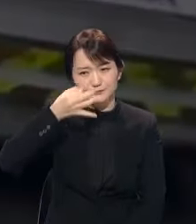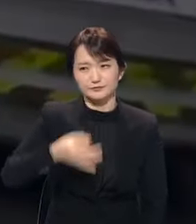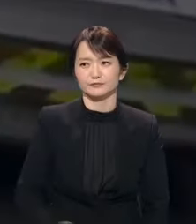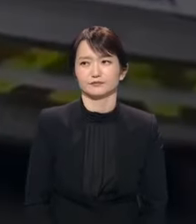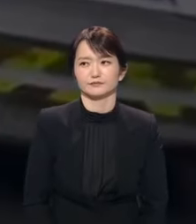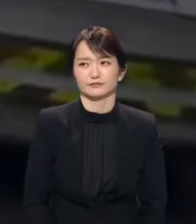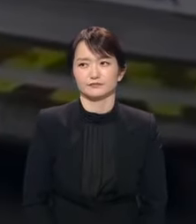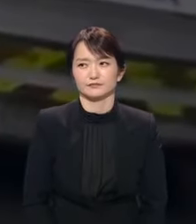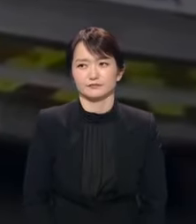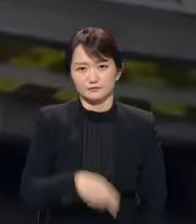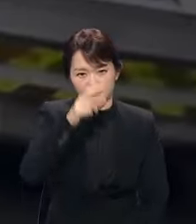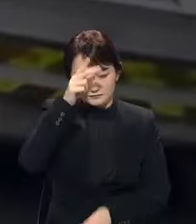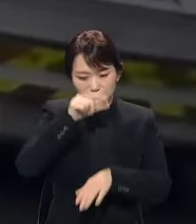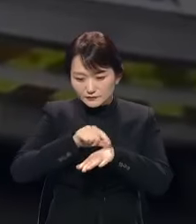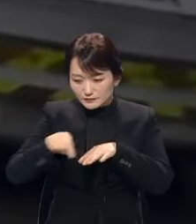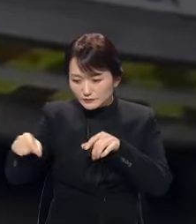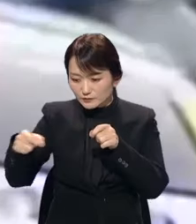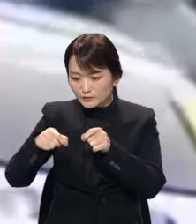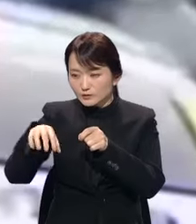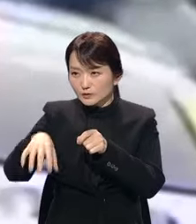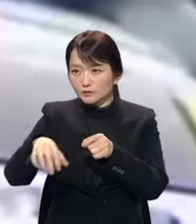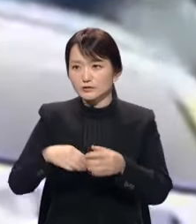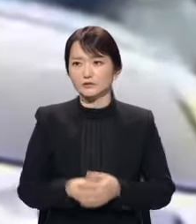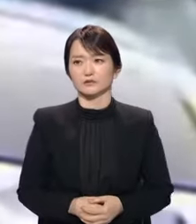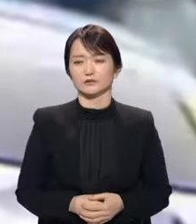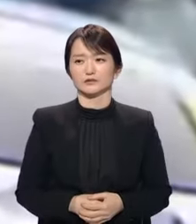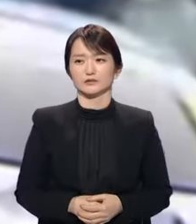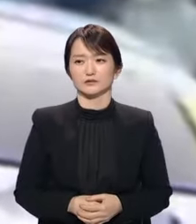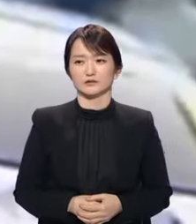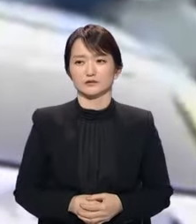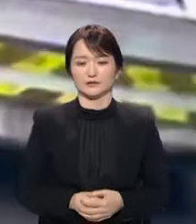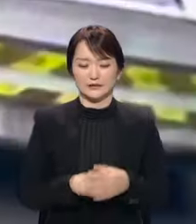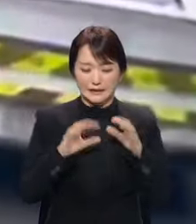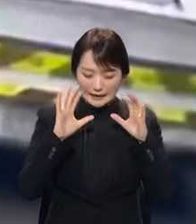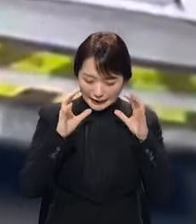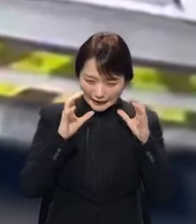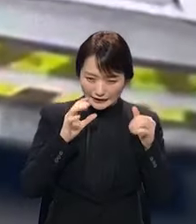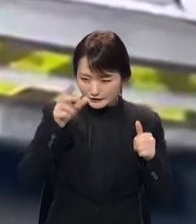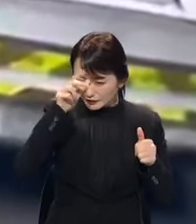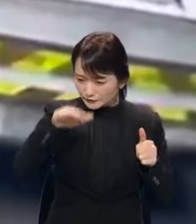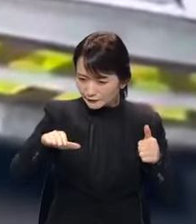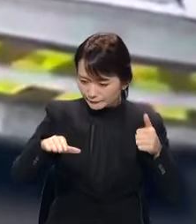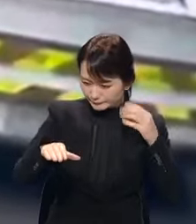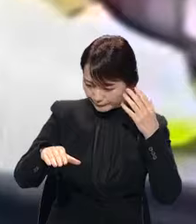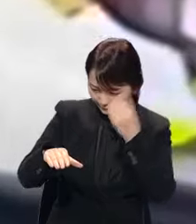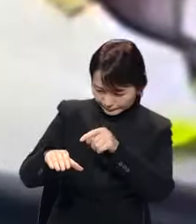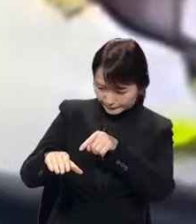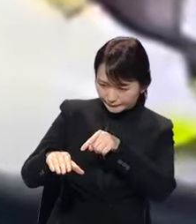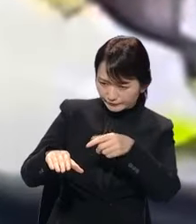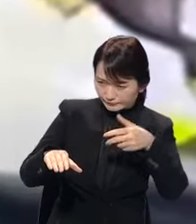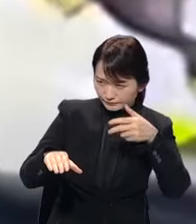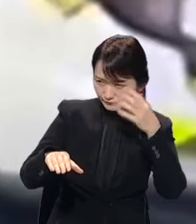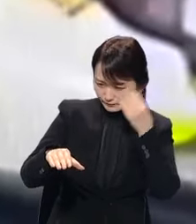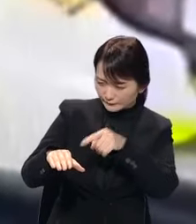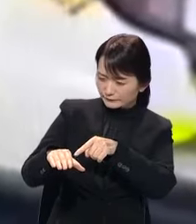자, 지구대 앞을 지나던 가족들. 아이가 경찰차에 꽂혔어요, 지금. 아, 지금 멈췄어. 아, 이게